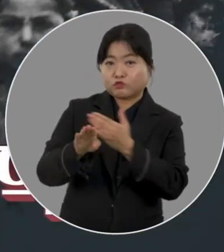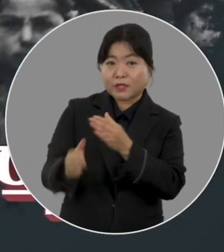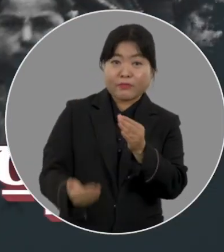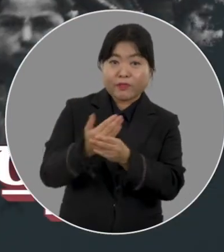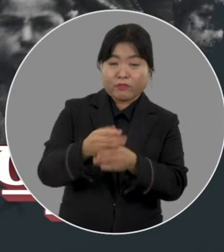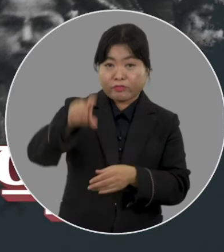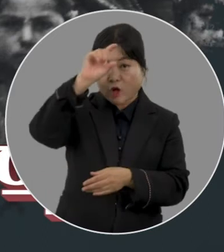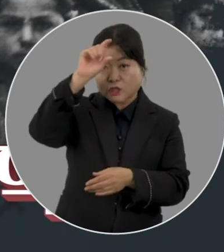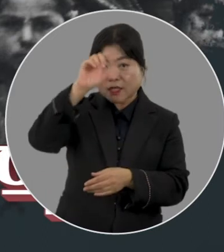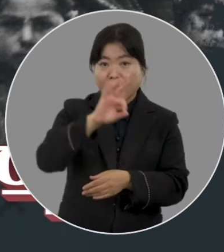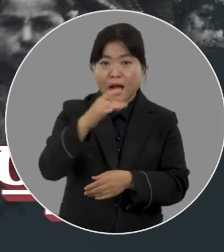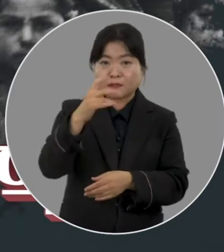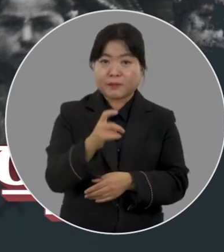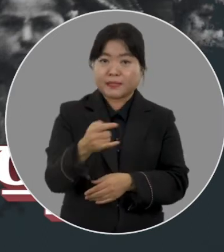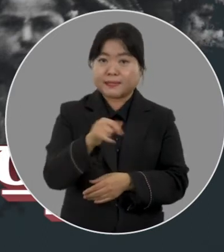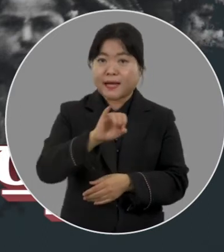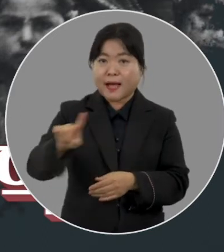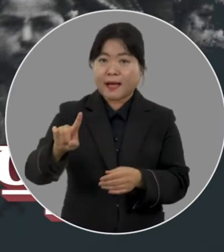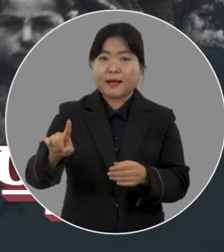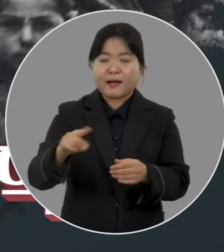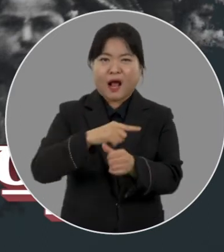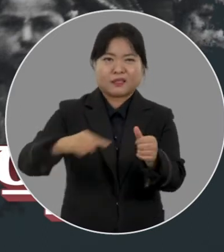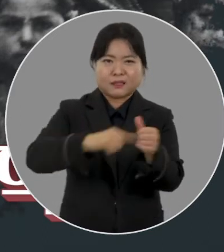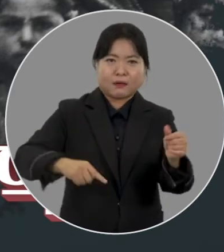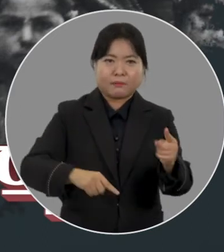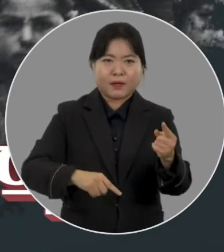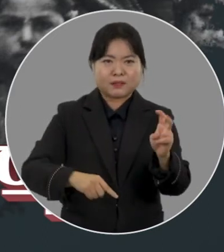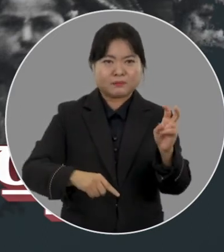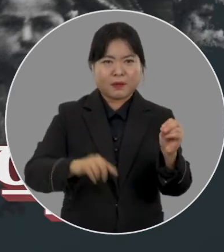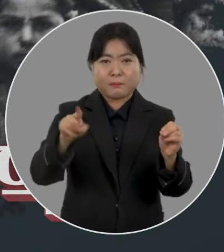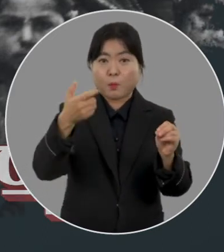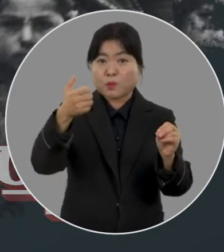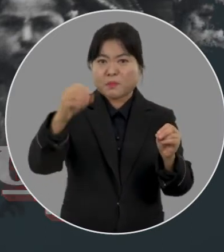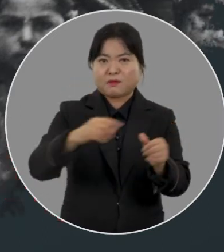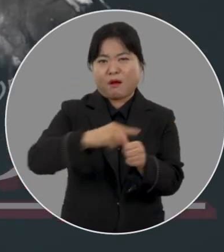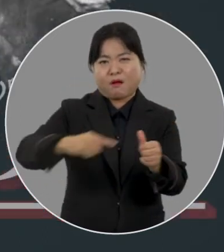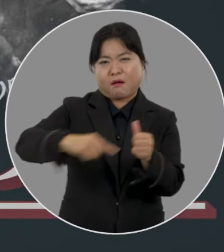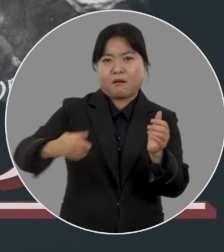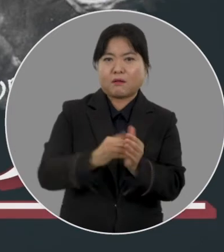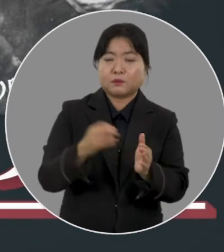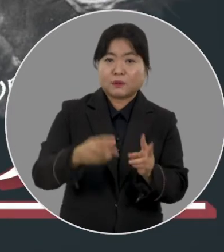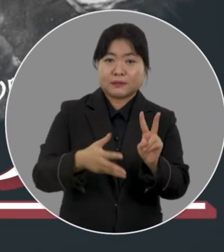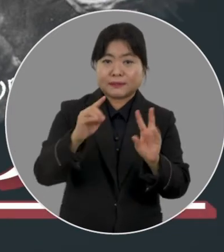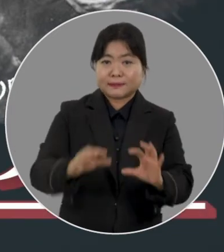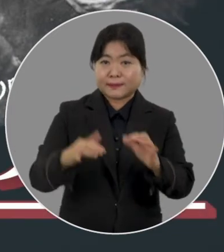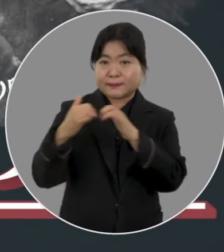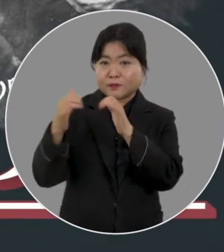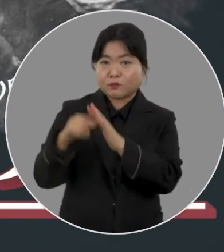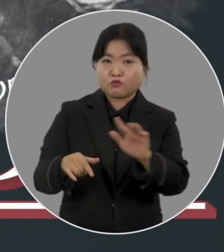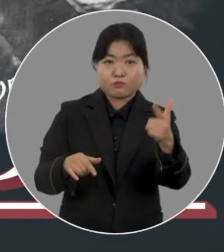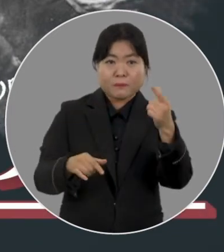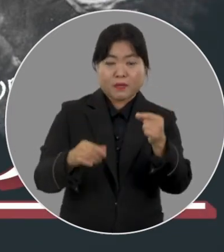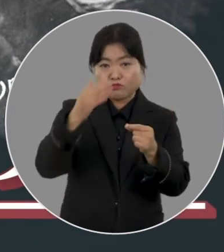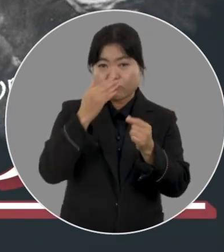일어났던 터키 앤 아르메니아 대학살입니다. 120만에서 150만이 학살당합니다. 그리고 2차 세계대전 때